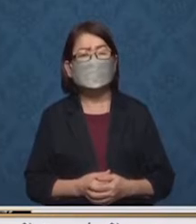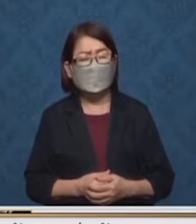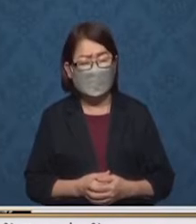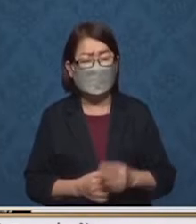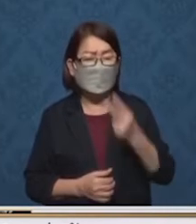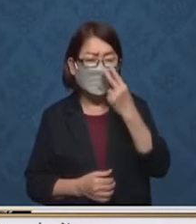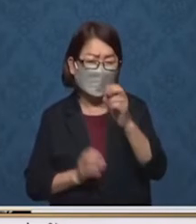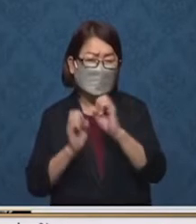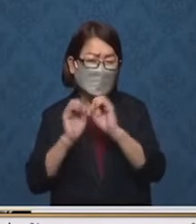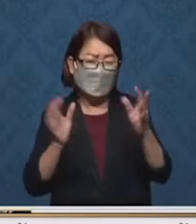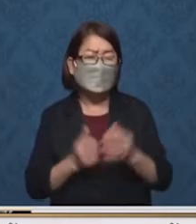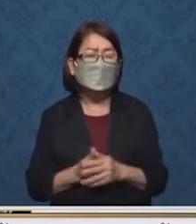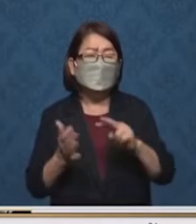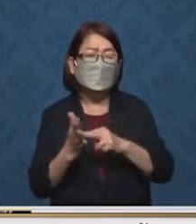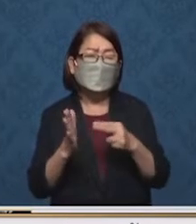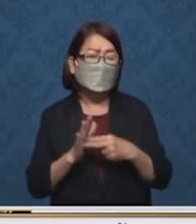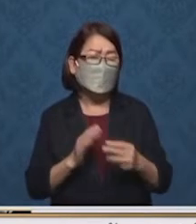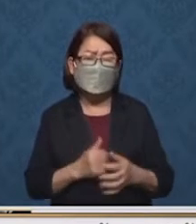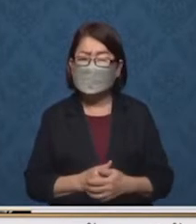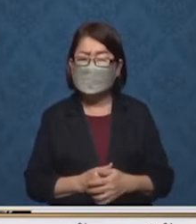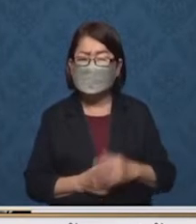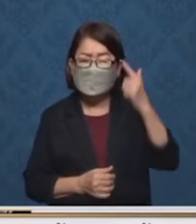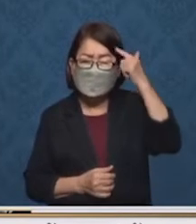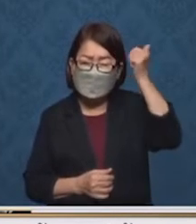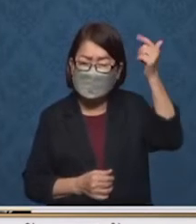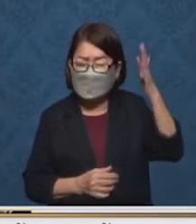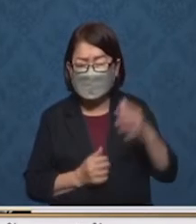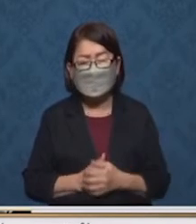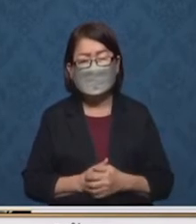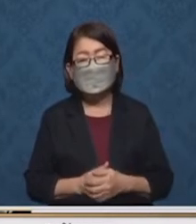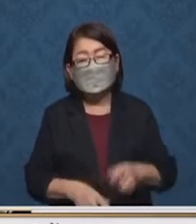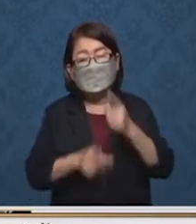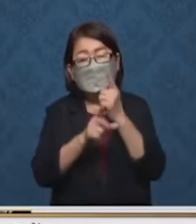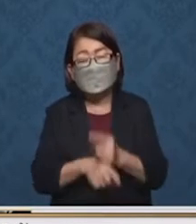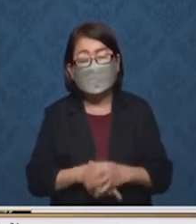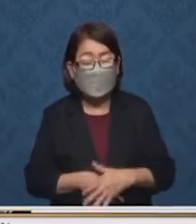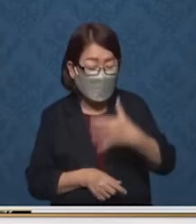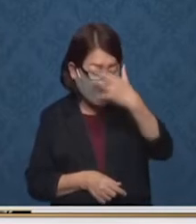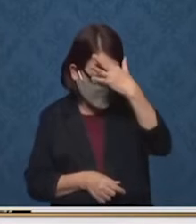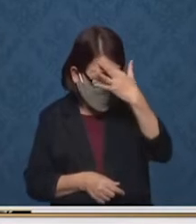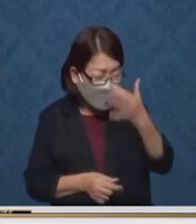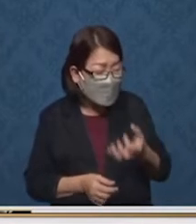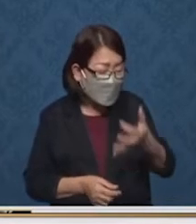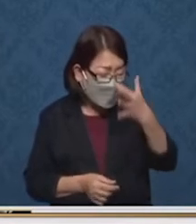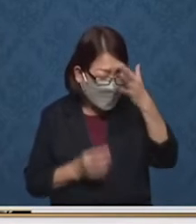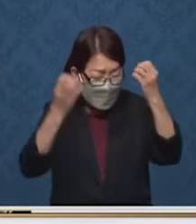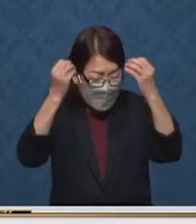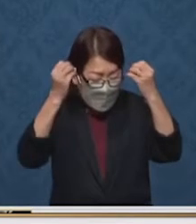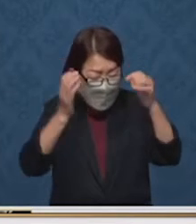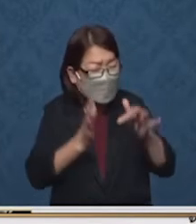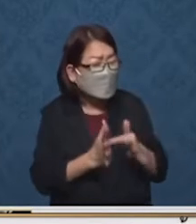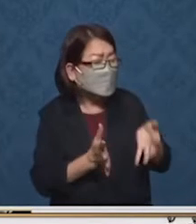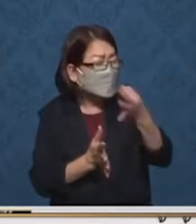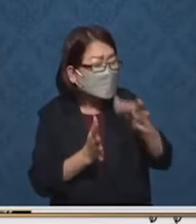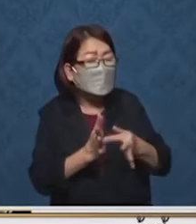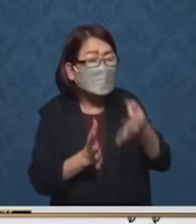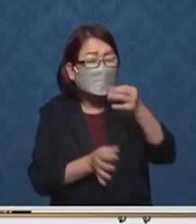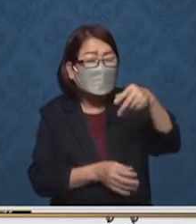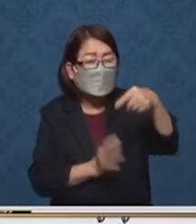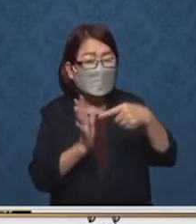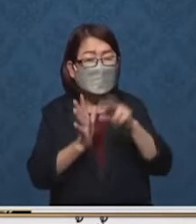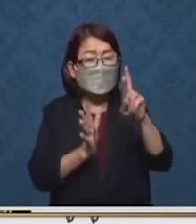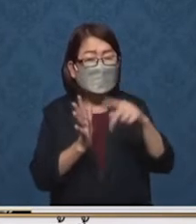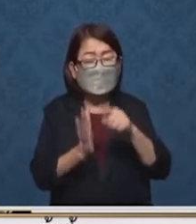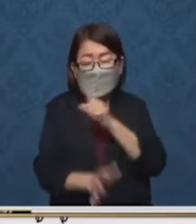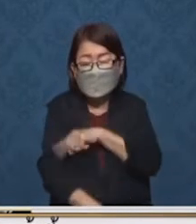ทำไมทานคืออะไรภูมิปัญญาสั่งการบนพื้นฐานที่ไม่เป็นไปตามแผนงานโครงการข้อมูลข้อเท็จ